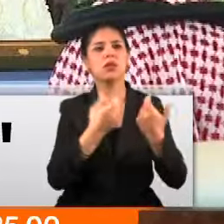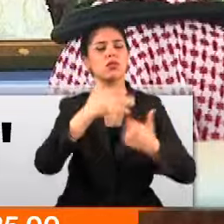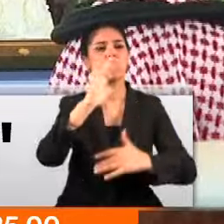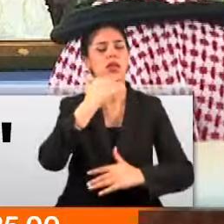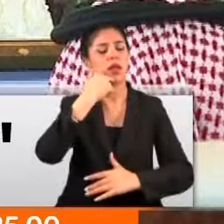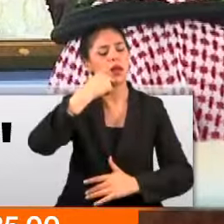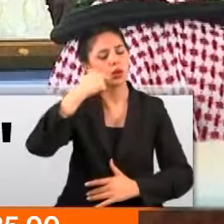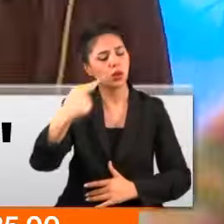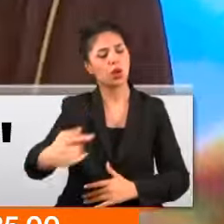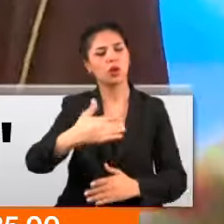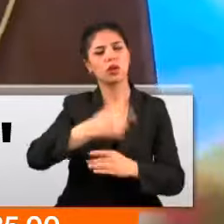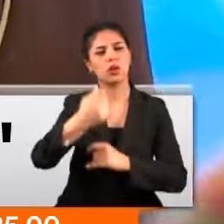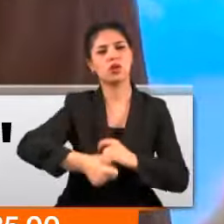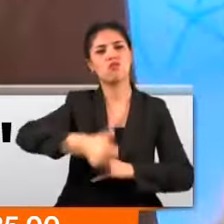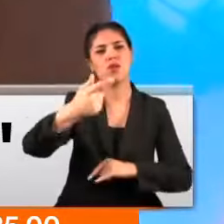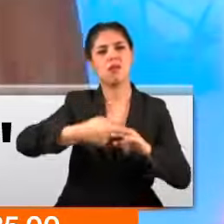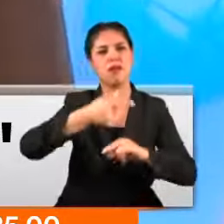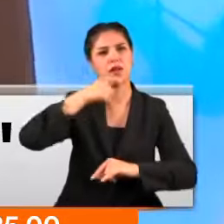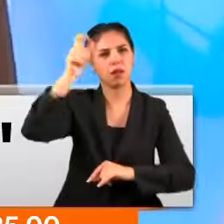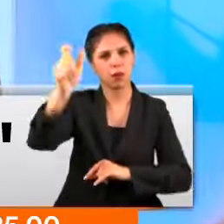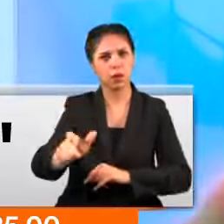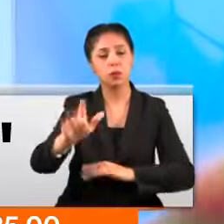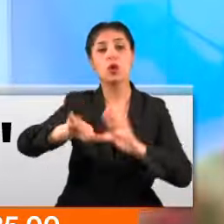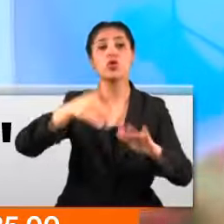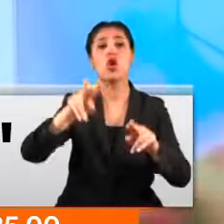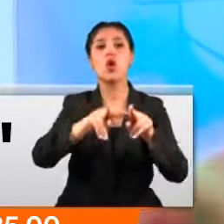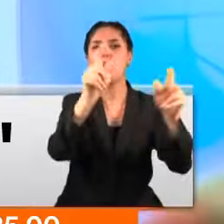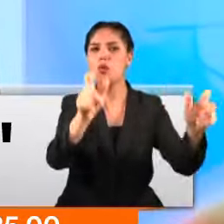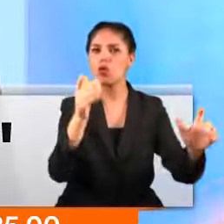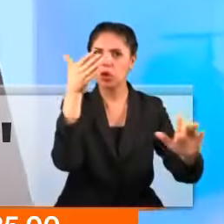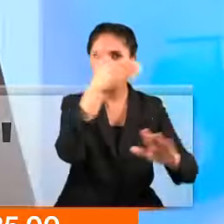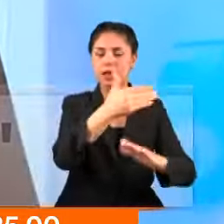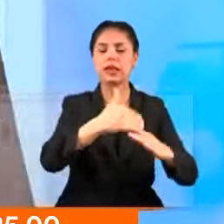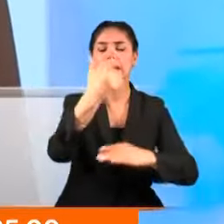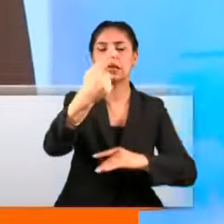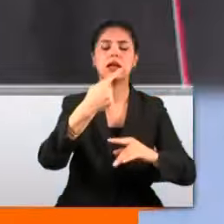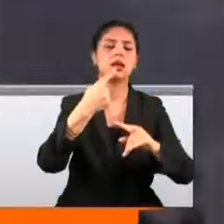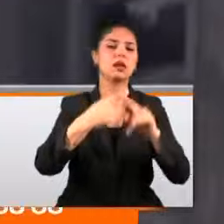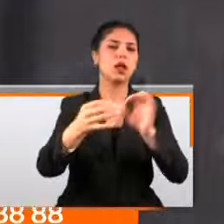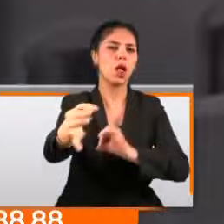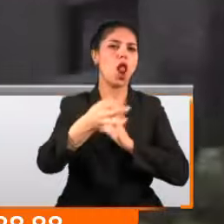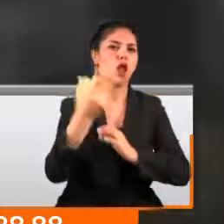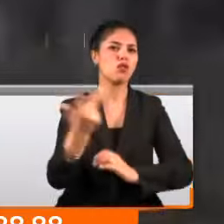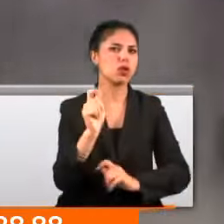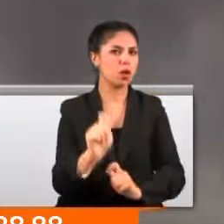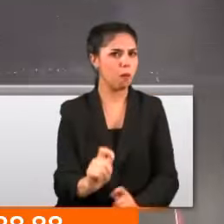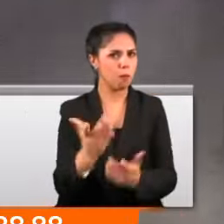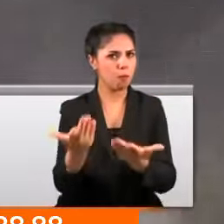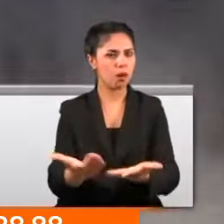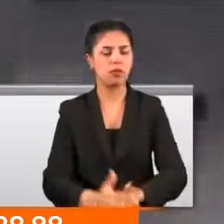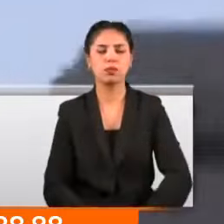hatırlattı Dışişleri Bakanı. Ardından Moskova'ya hareket etti, diplomasi trafiğini hızlandırdı.